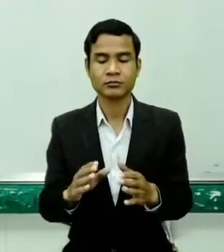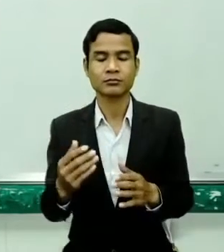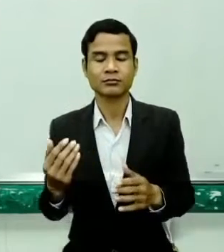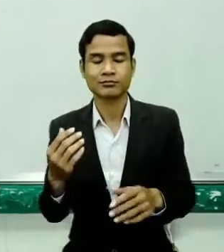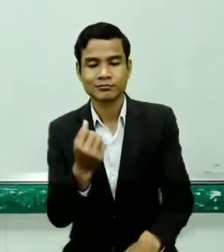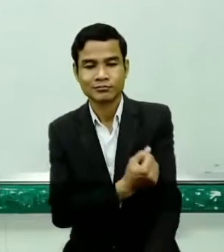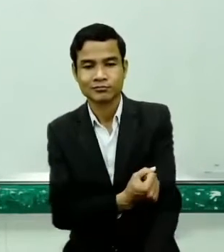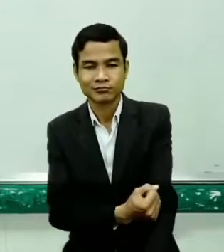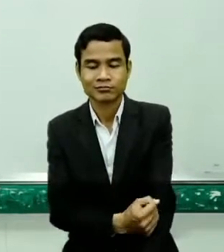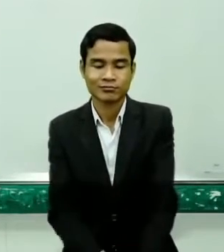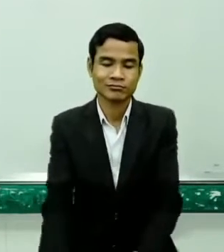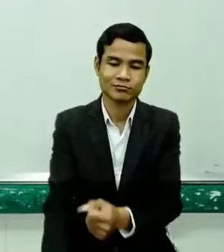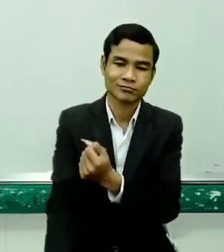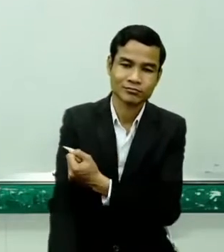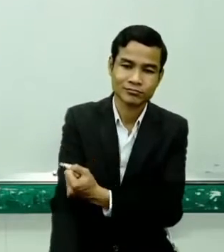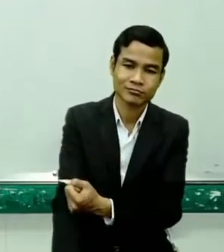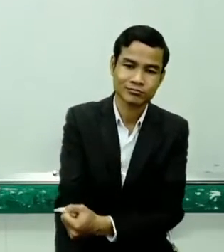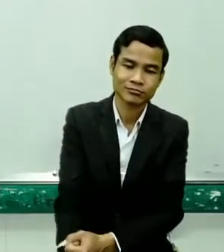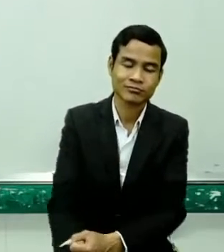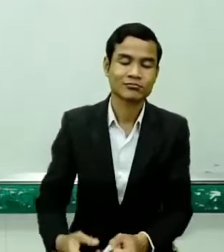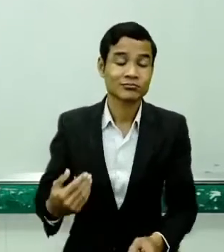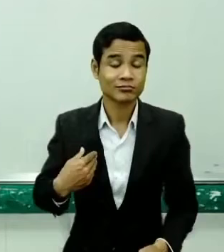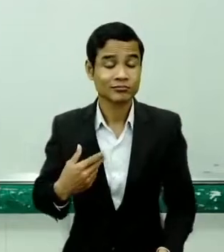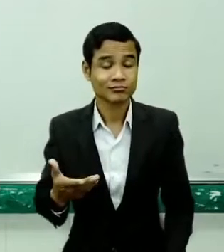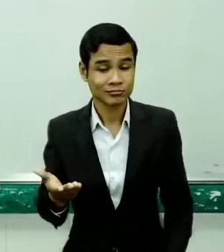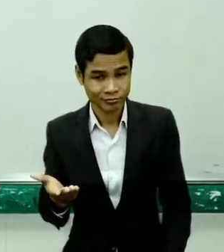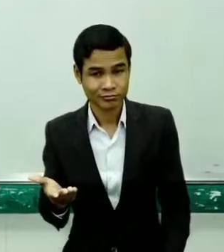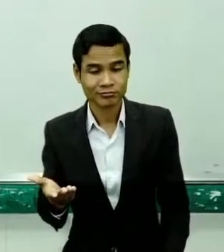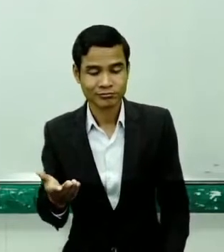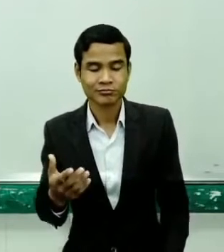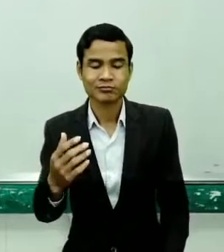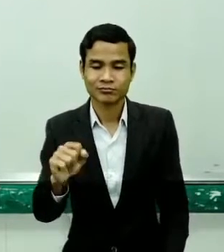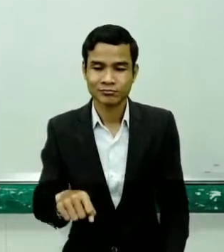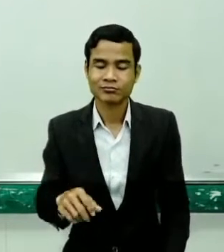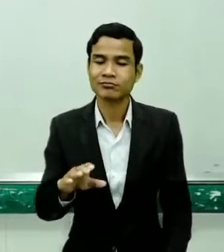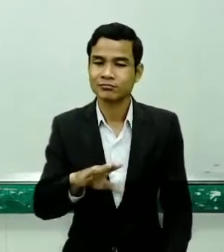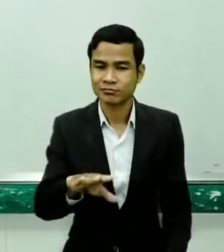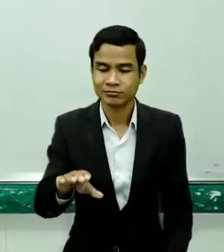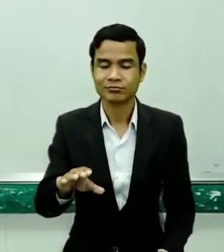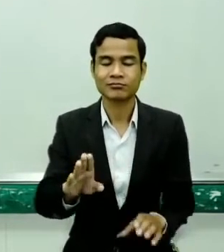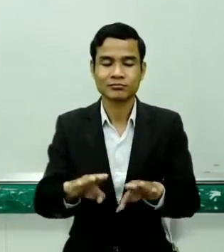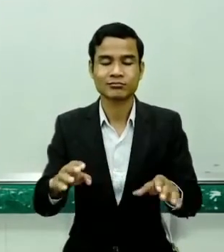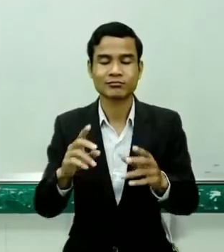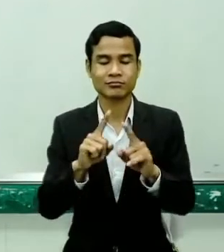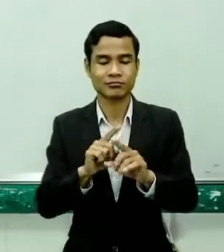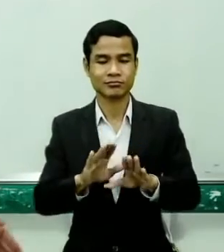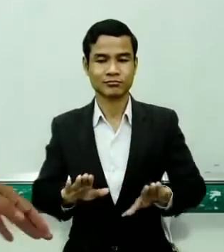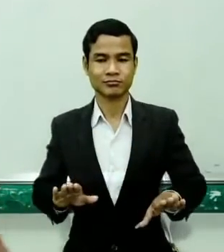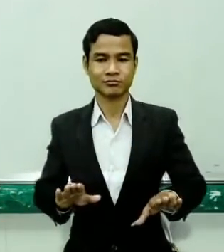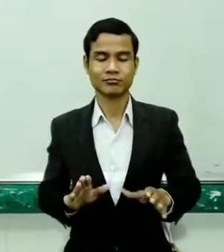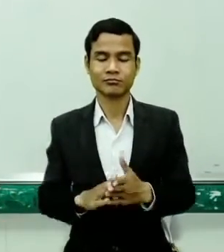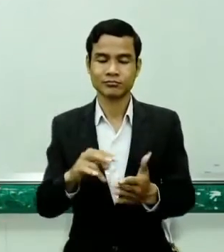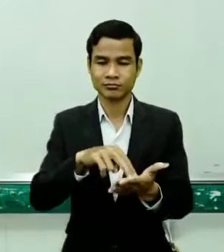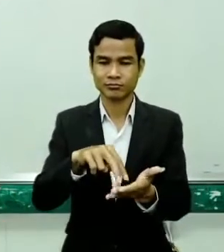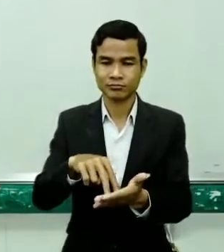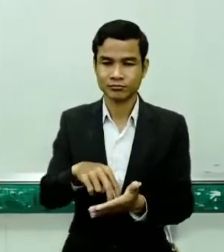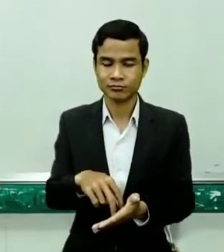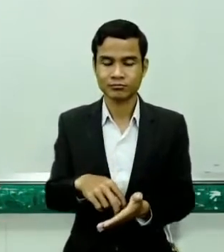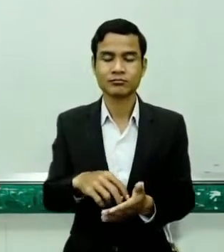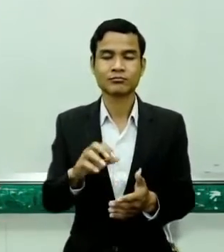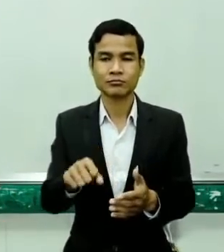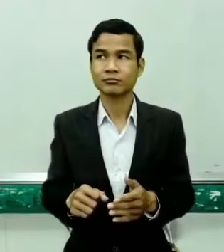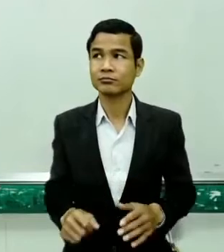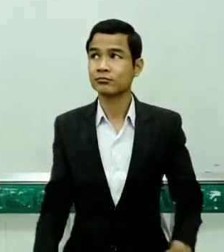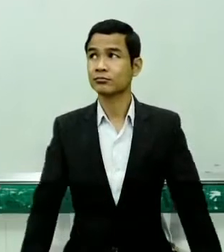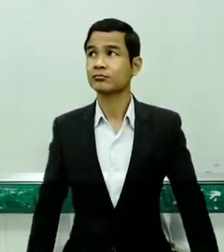chọc non chọc chân kê đai rưu tế. Chà, chân ta xong rùi ế dạ bọt tặng ngọt này ná. Xong ngược cho hai